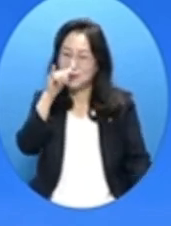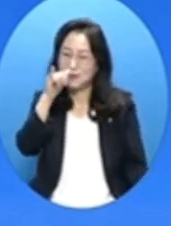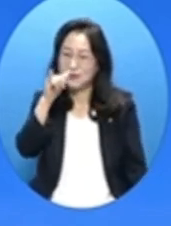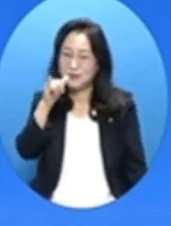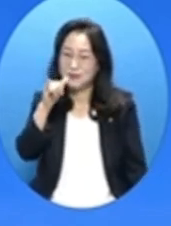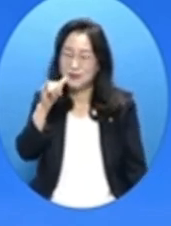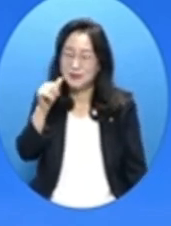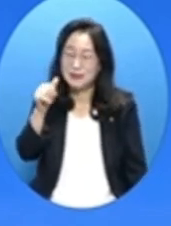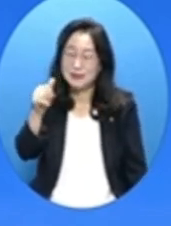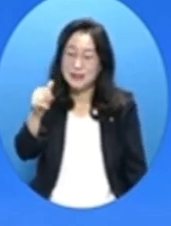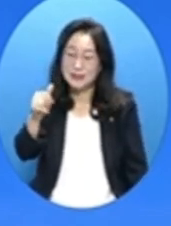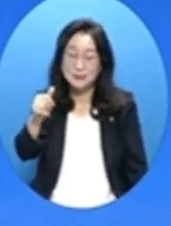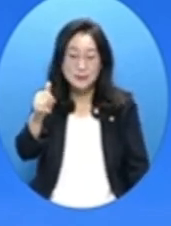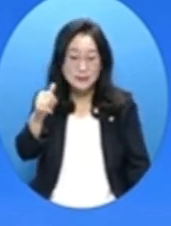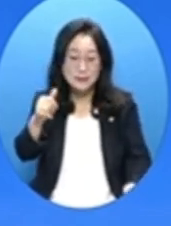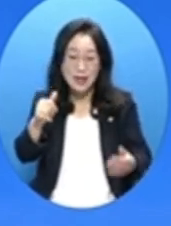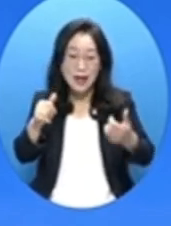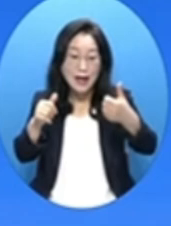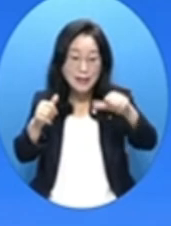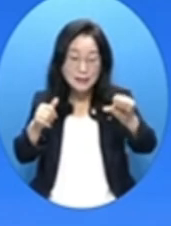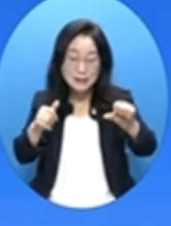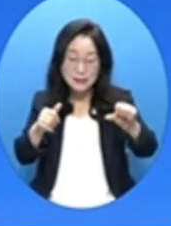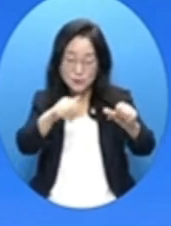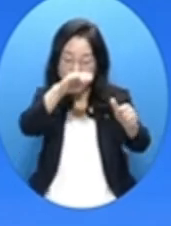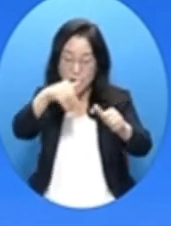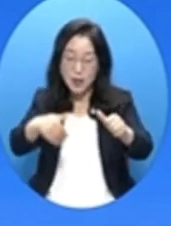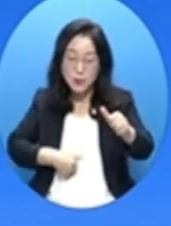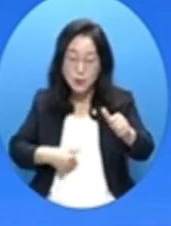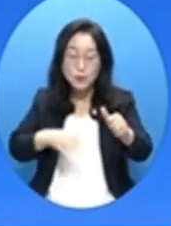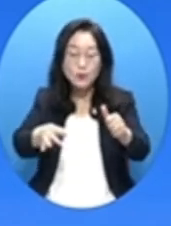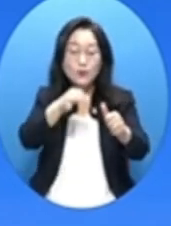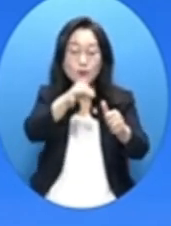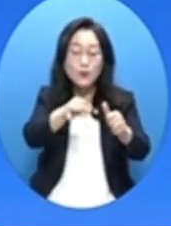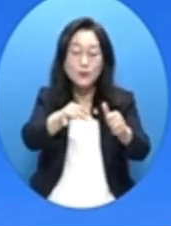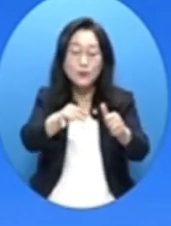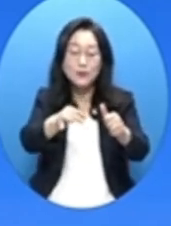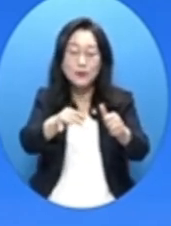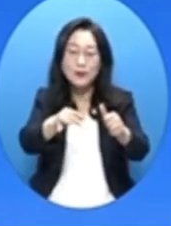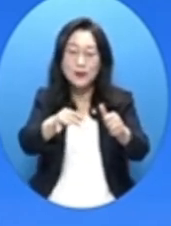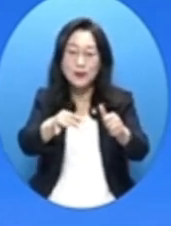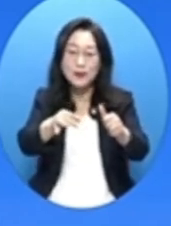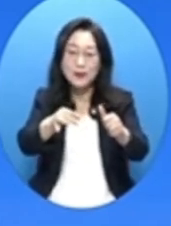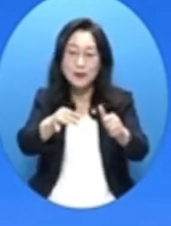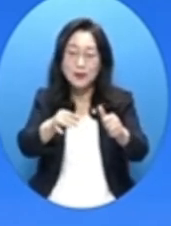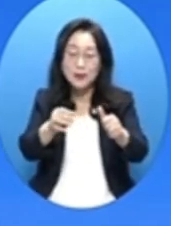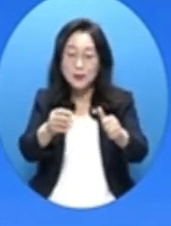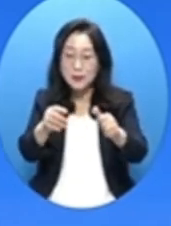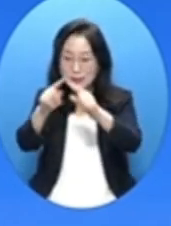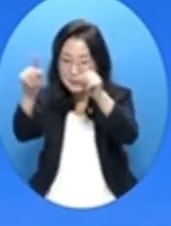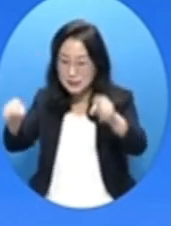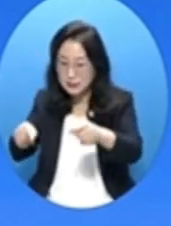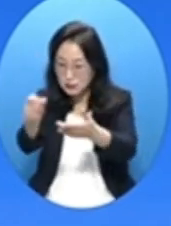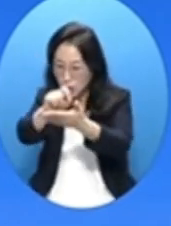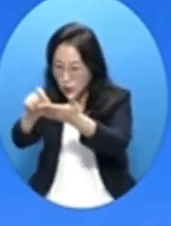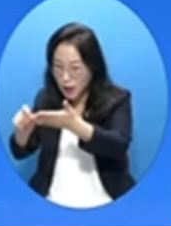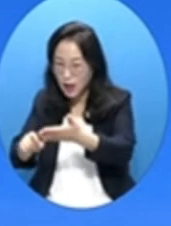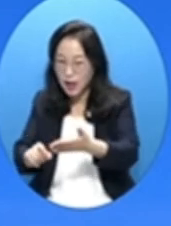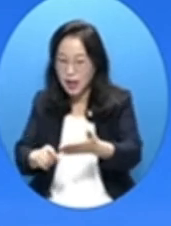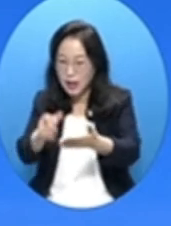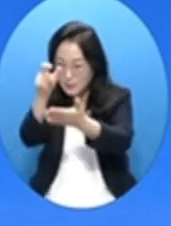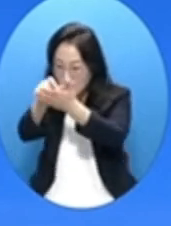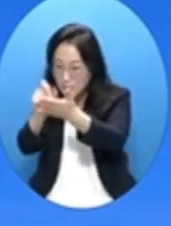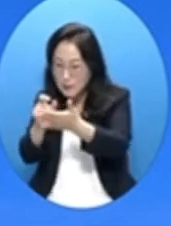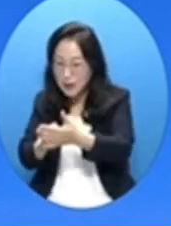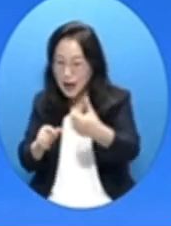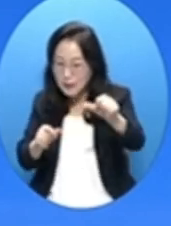자식에게 용돈을 주면서 수첩에다 적어놔요. 오늘 30불 철제. 뭐 때문에 또 100불